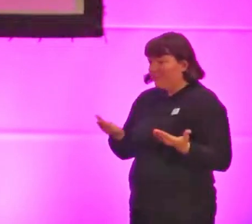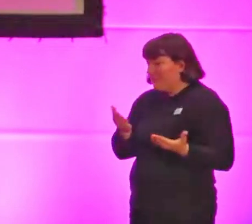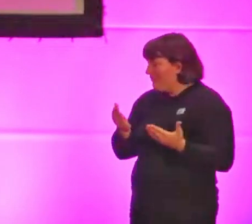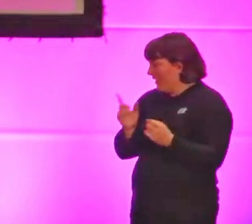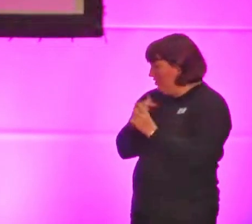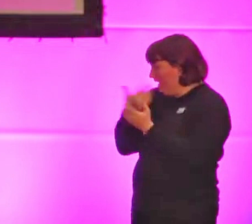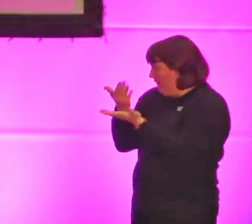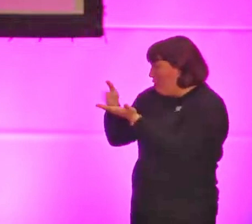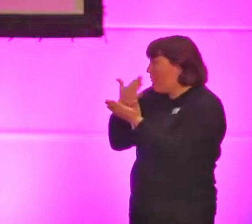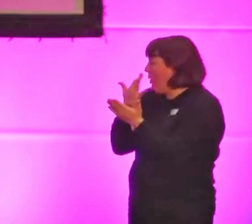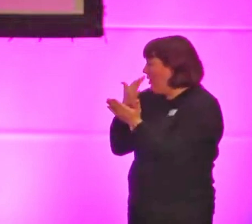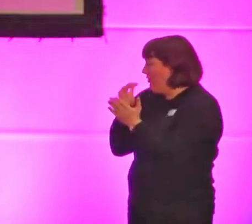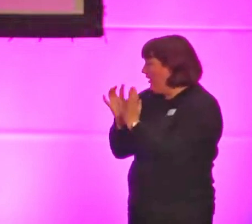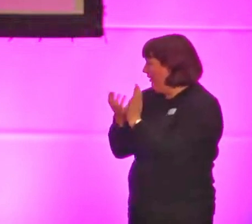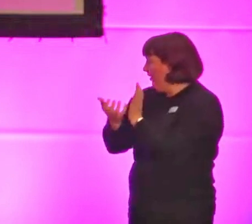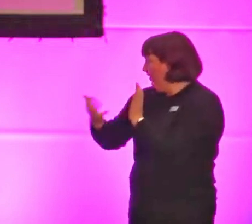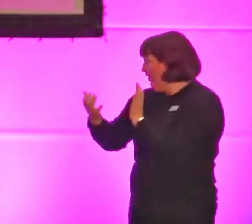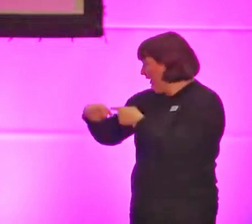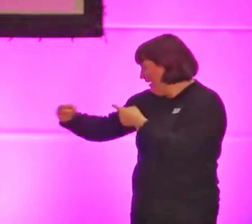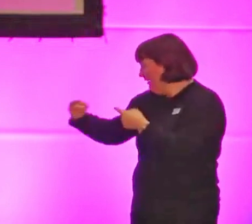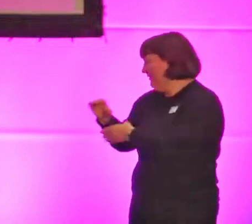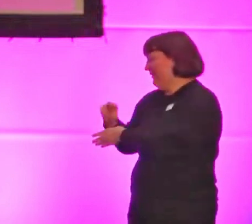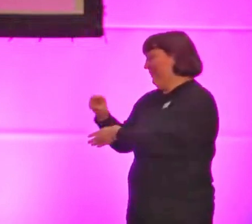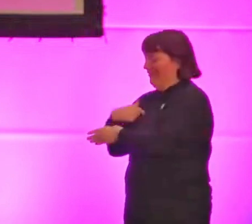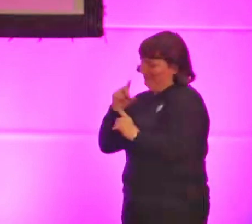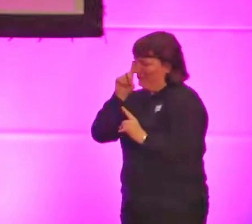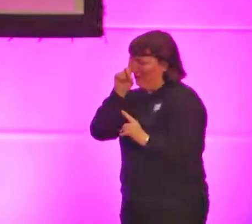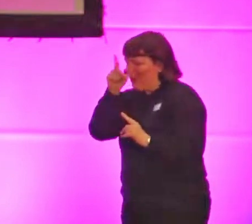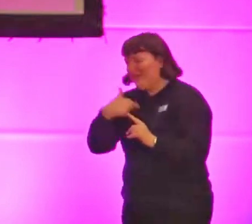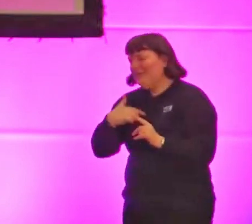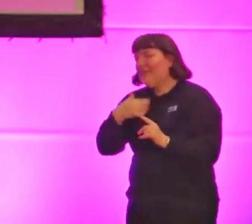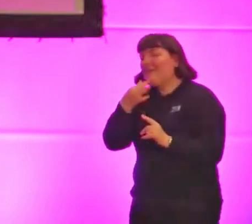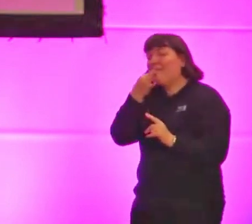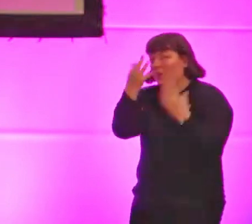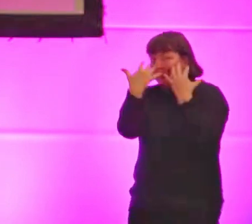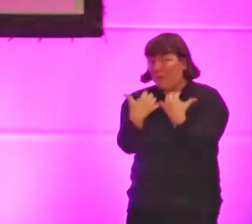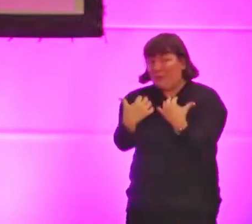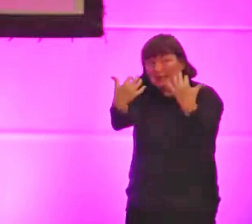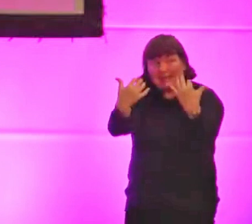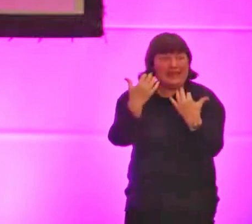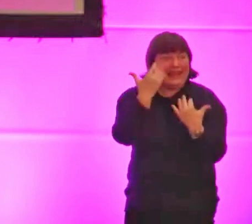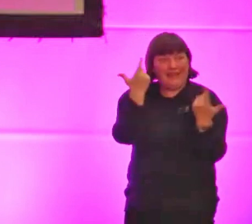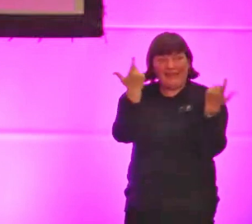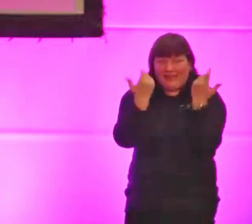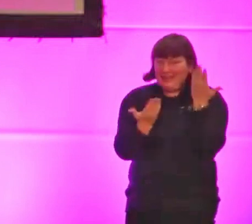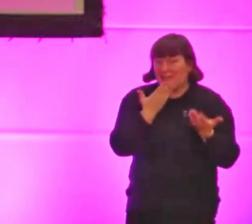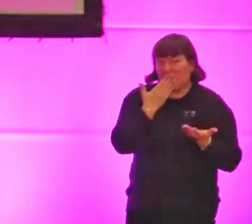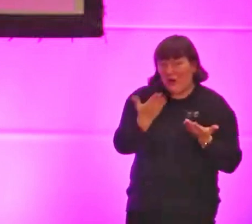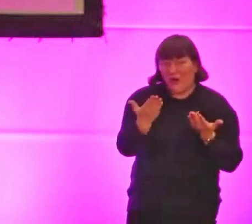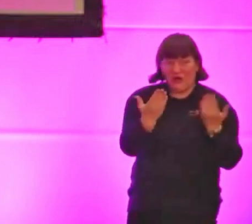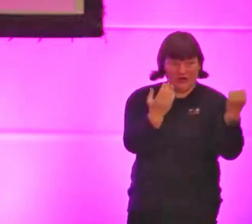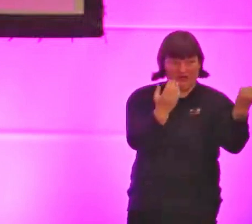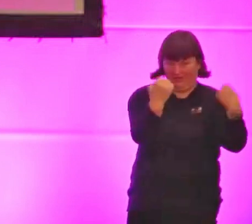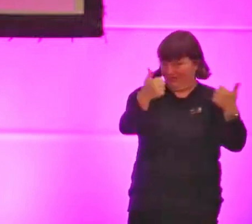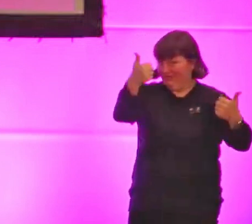jag kan fortsätta prata om det. Jag förstår det. Jag tänkte för att jag ska bara fråga publiken, kan ni höra hyfsat vad Magnus säger?